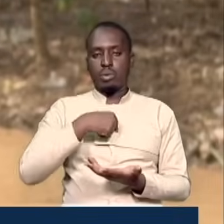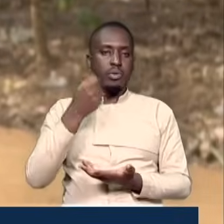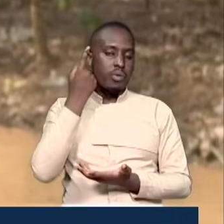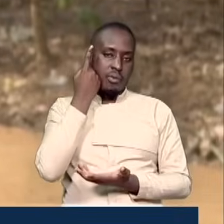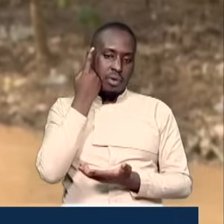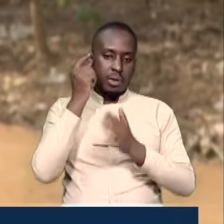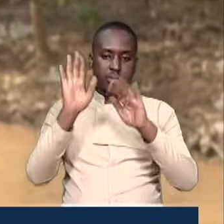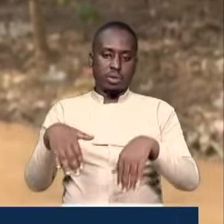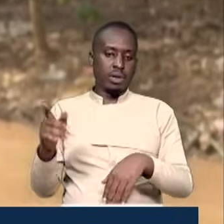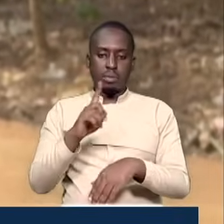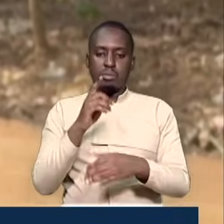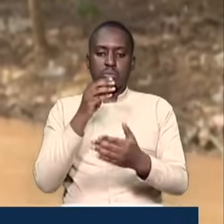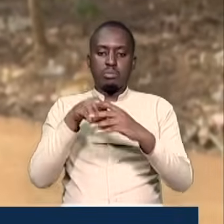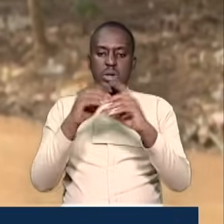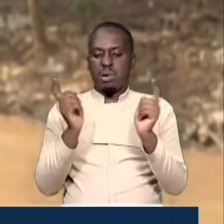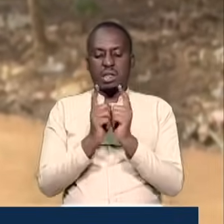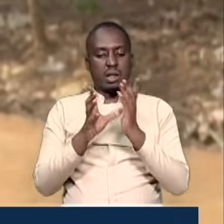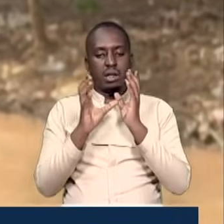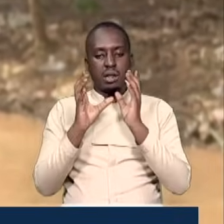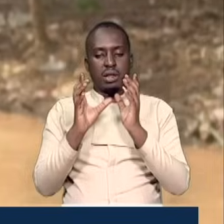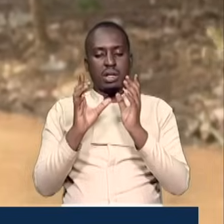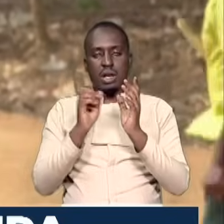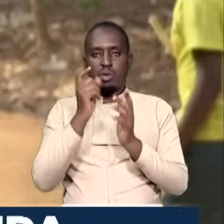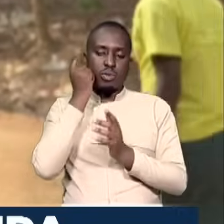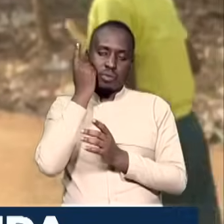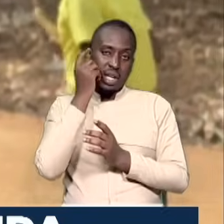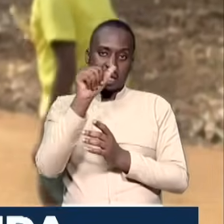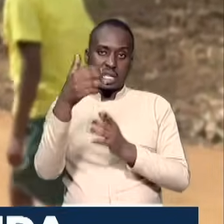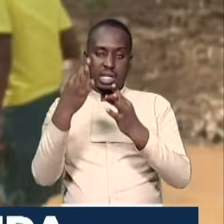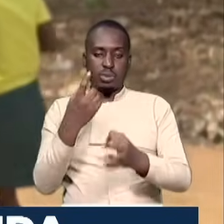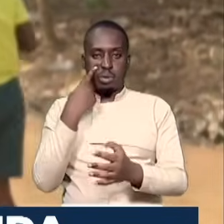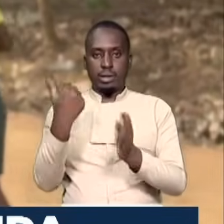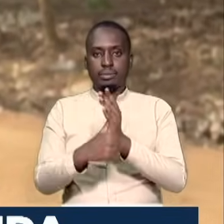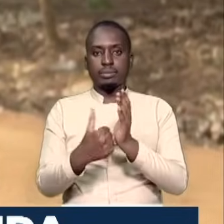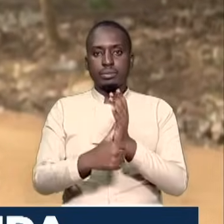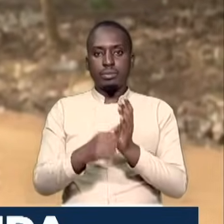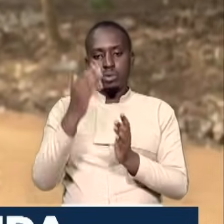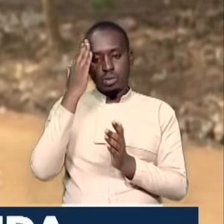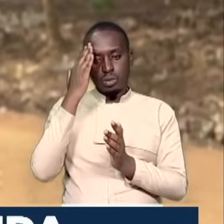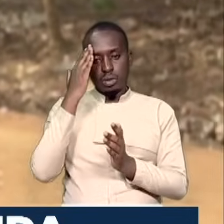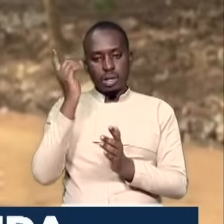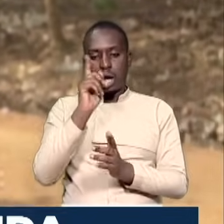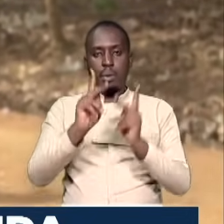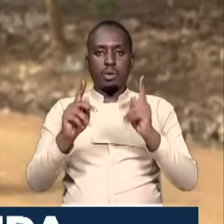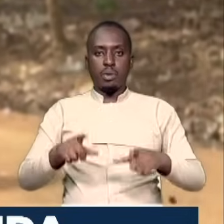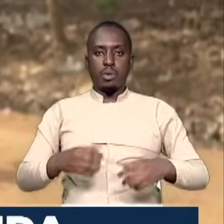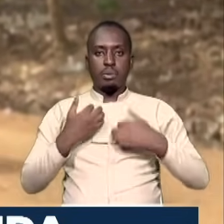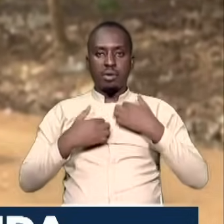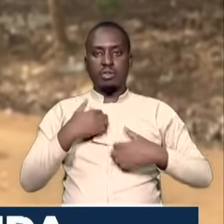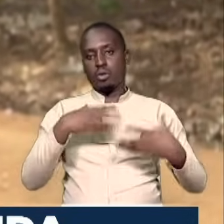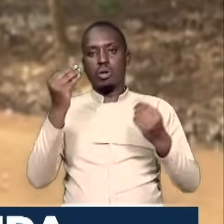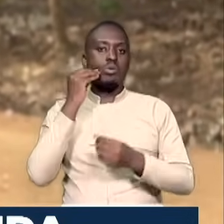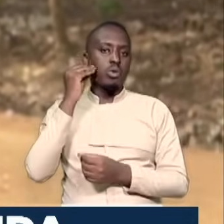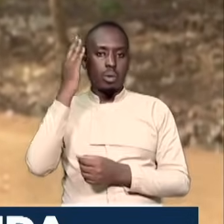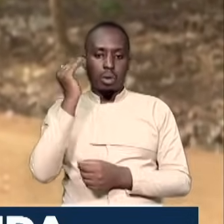muri make nta nyishu. Hanyuma ikindi nacyo tubona ko ari ikibazo, turabaza n'abantu, nta bantu bifuza no gutaha, kuko hari